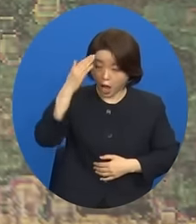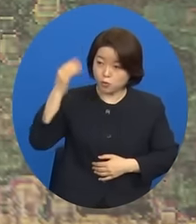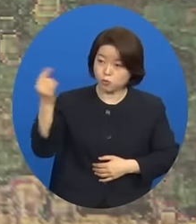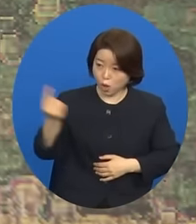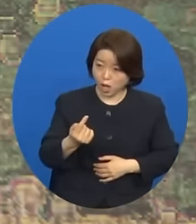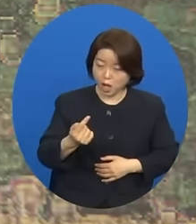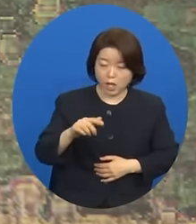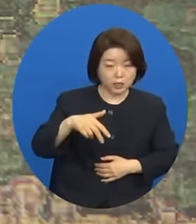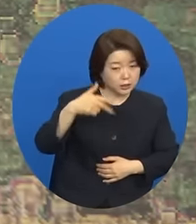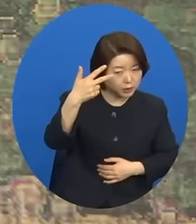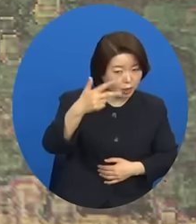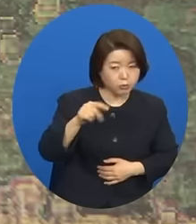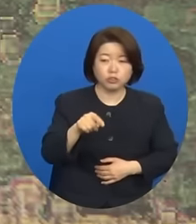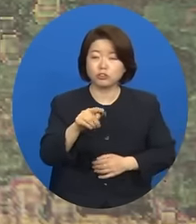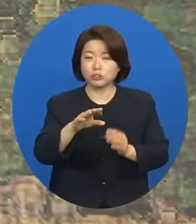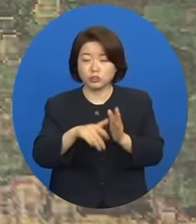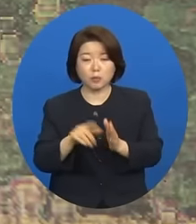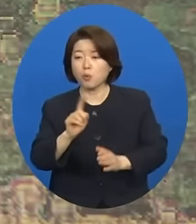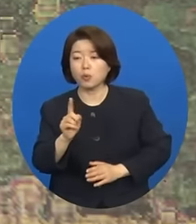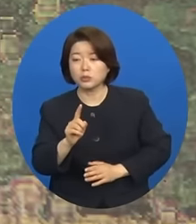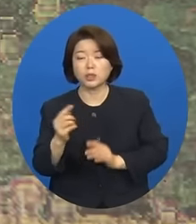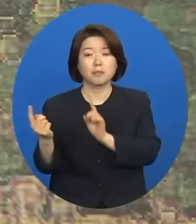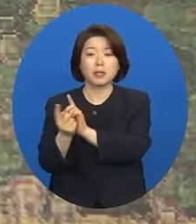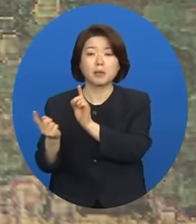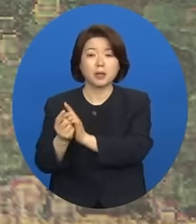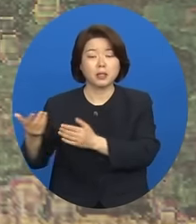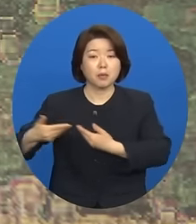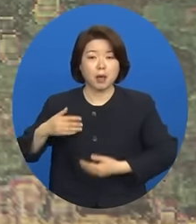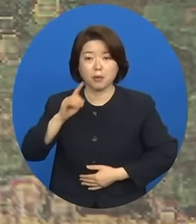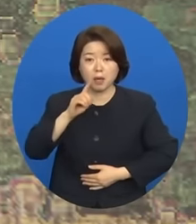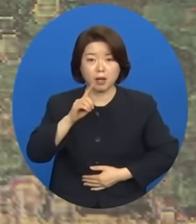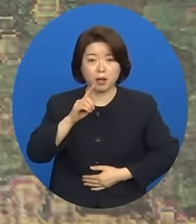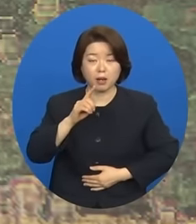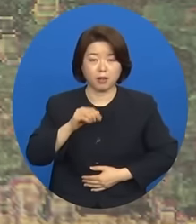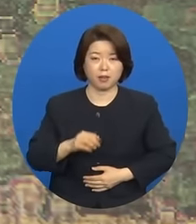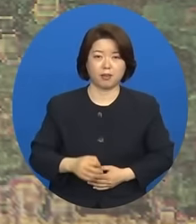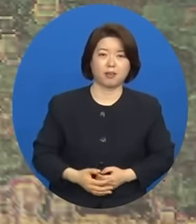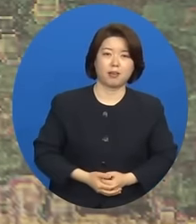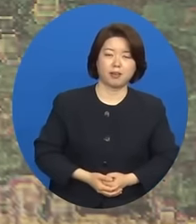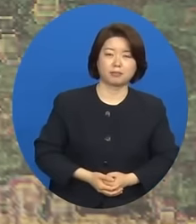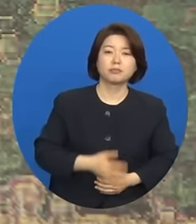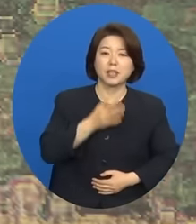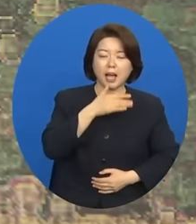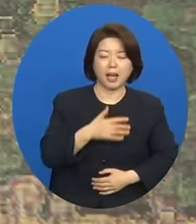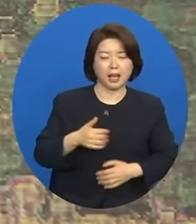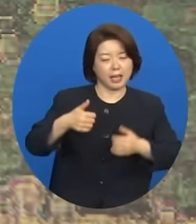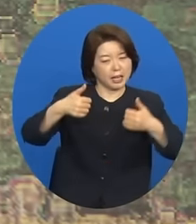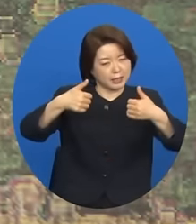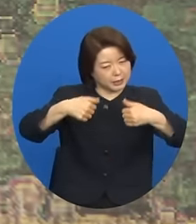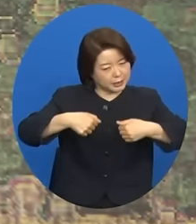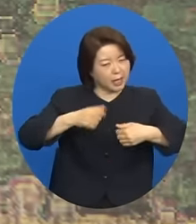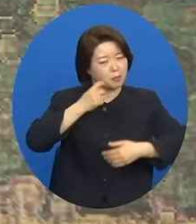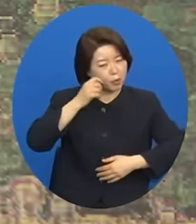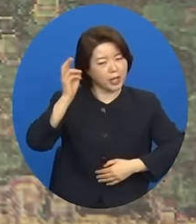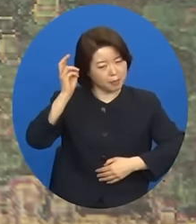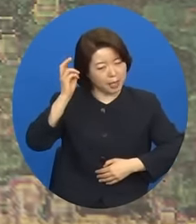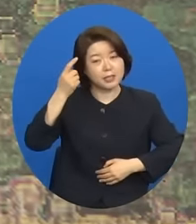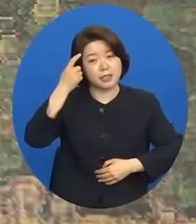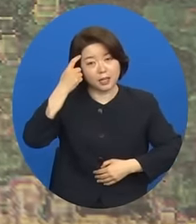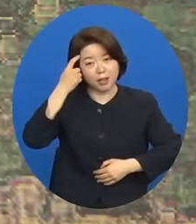다음 주나 아니면 뭐 이렇게 보자고 말씀을 하신 겁니다. 그래서 아 그럼 인사를 못 드리겠구나 생각을